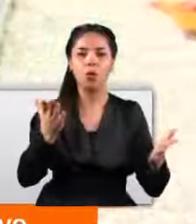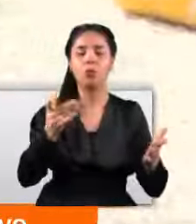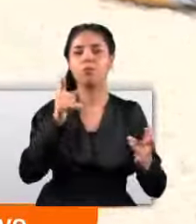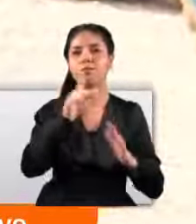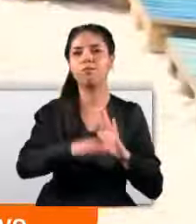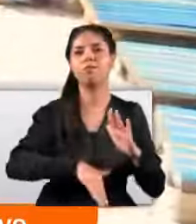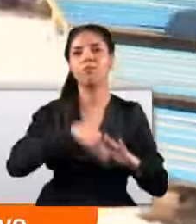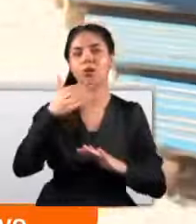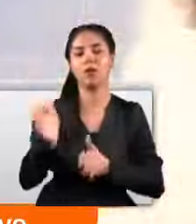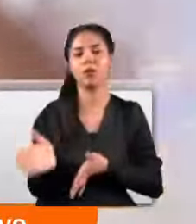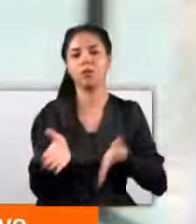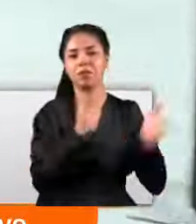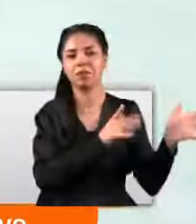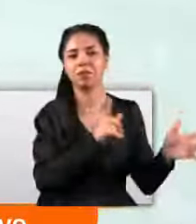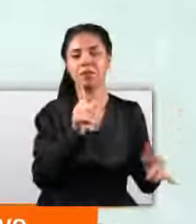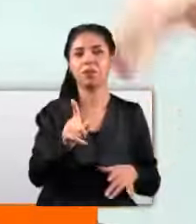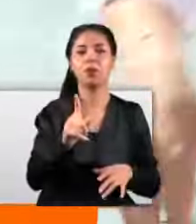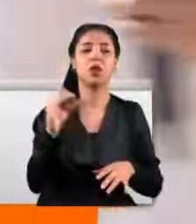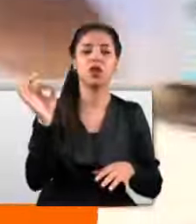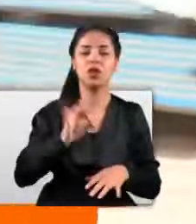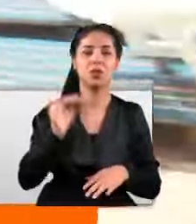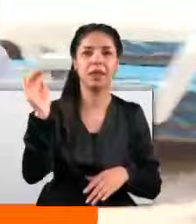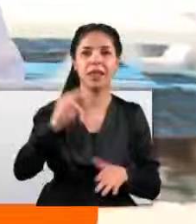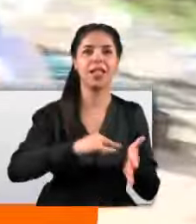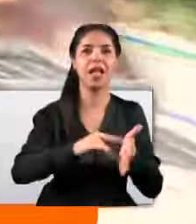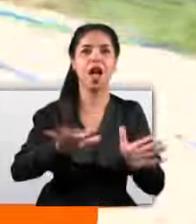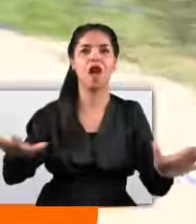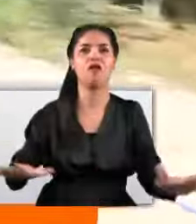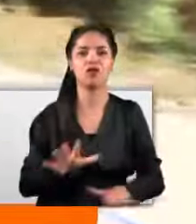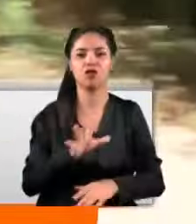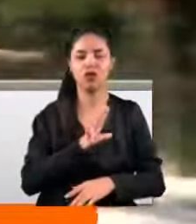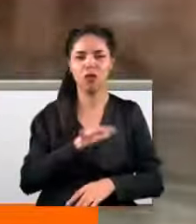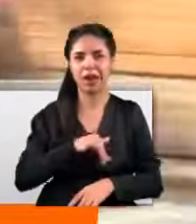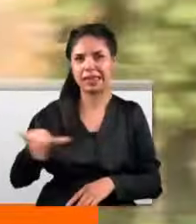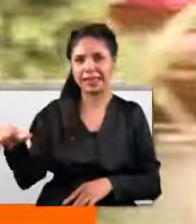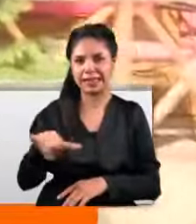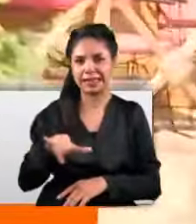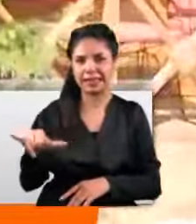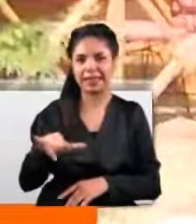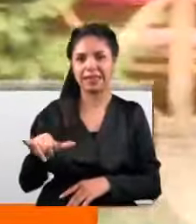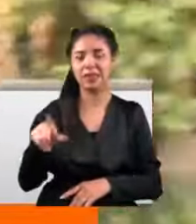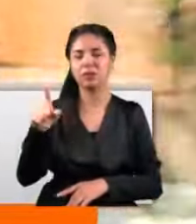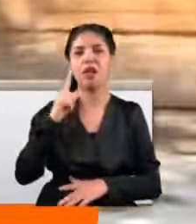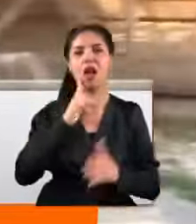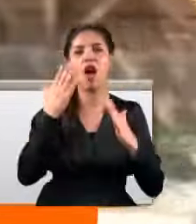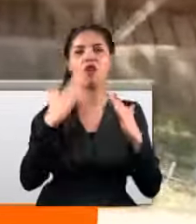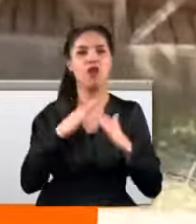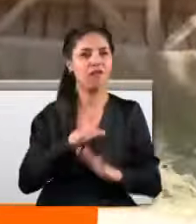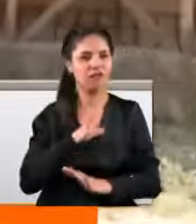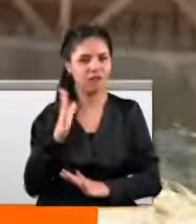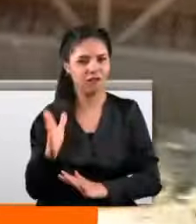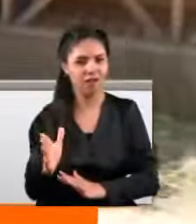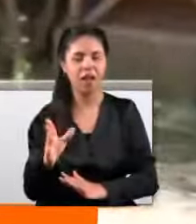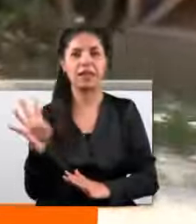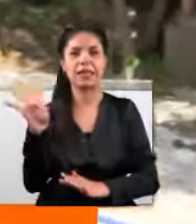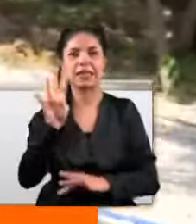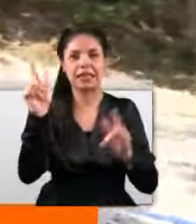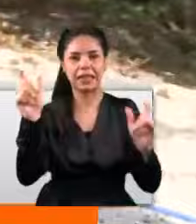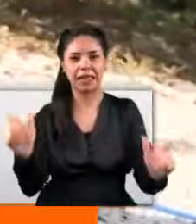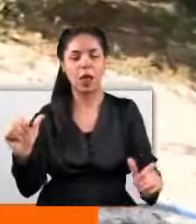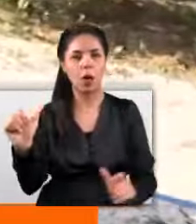ve kendimizi burada bulduk. İşte soluğu havuz başında aldık. Yanımızda da yine bungalov evler var. Tabii Kırklareli